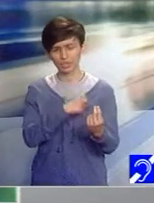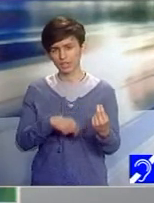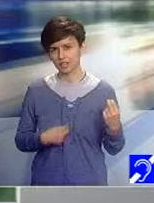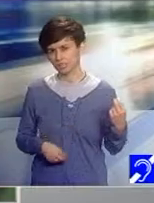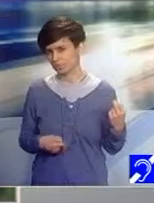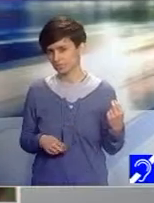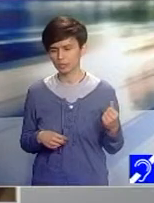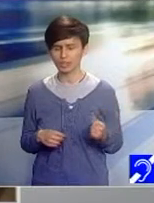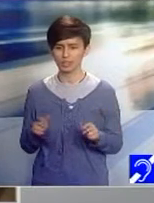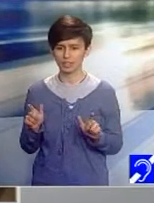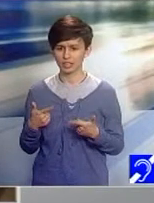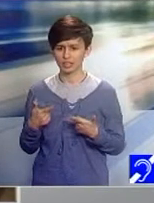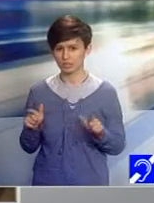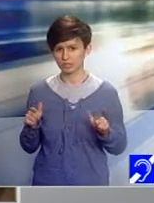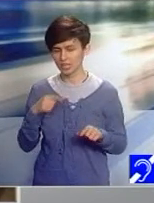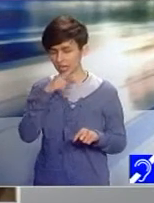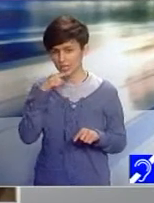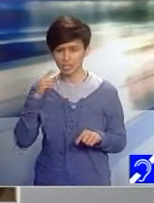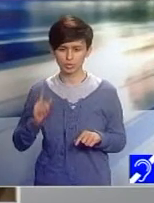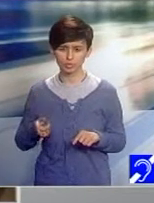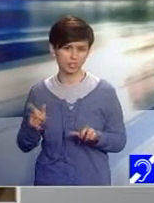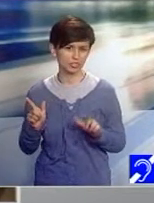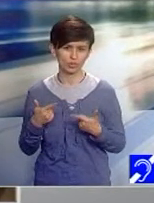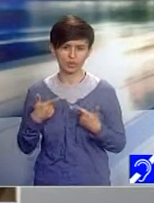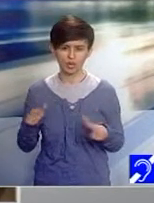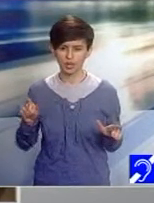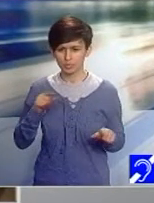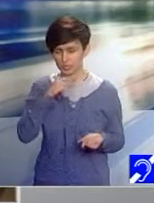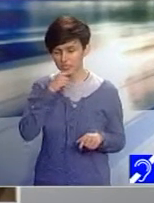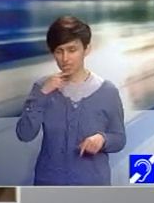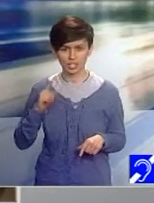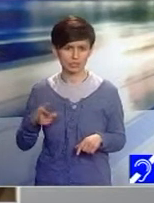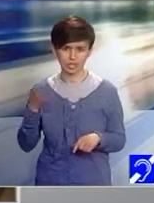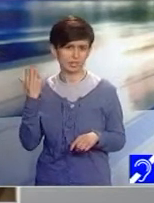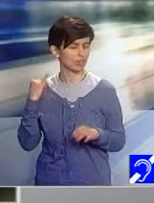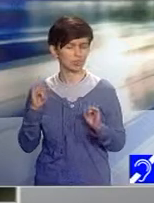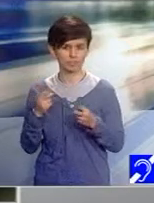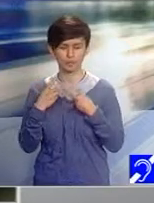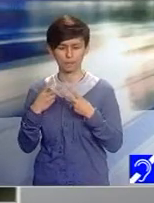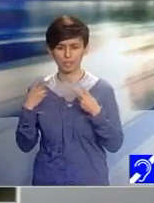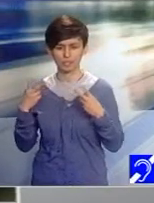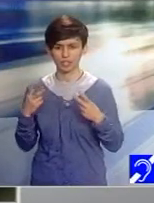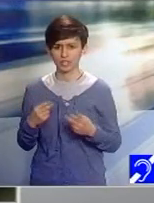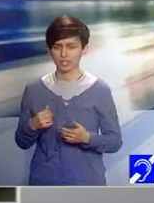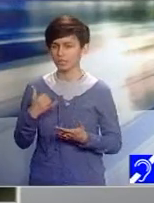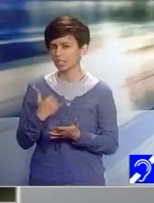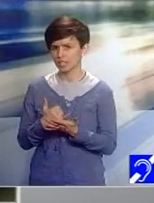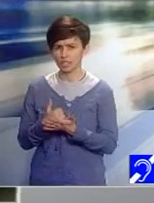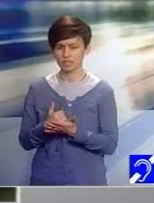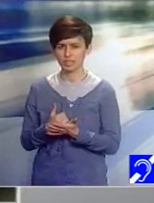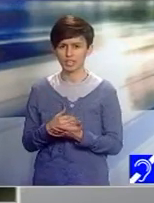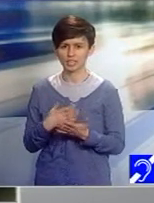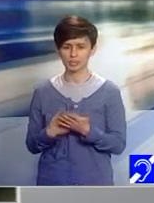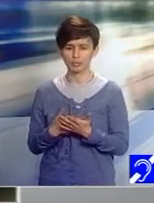muzica rusească. Deci a fost un eveniment în adevăratul sens al cuvântului